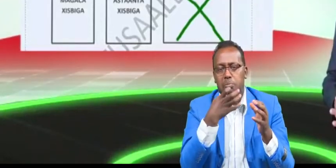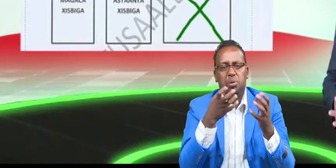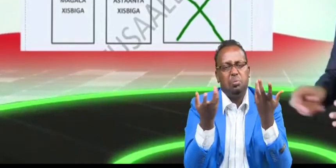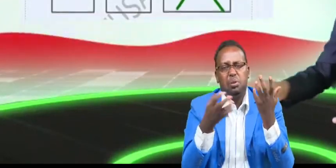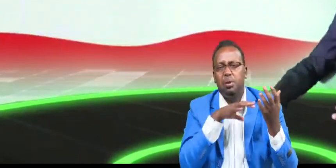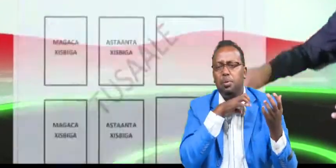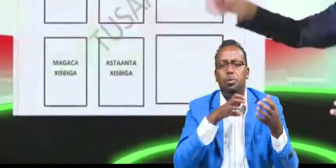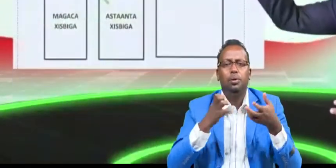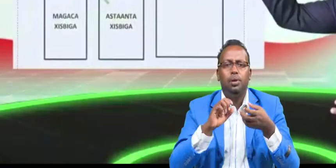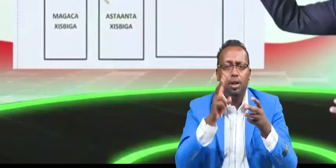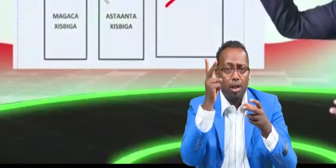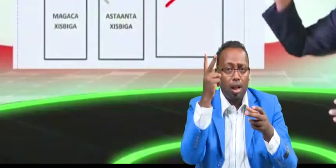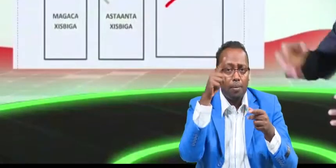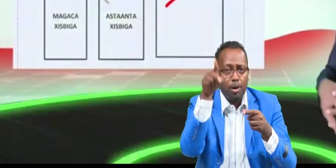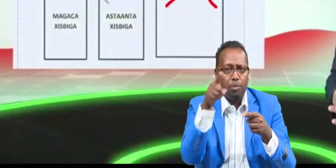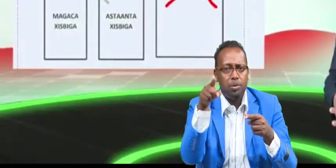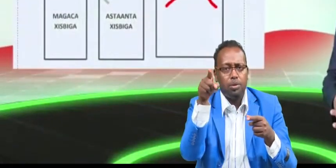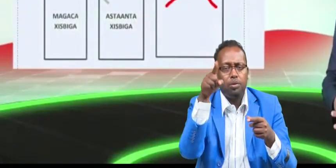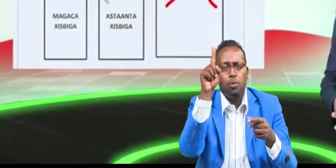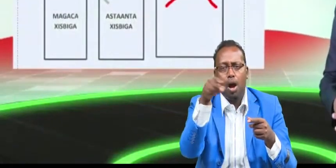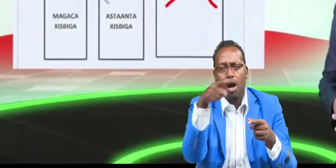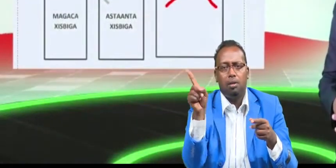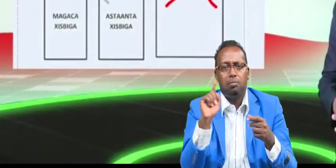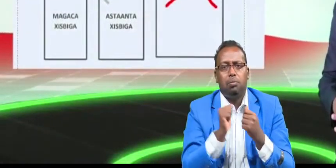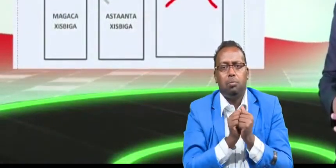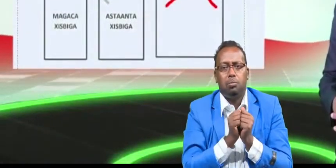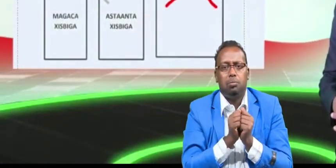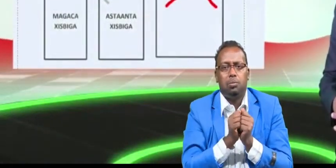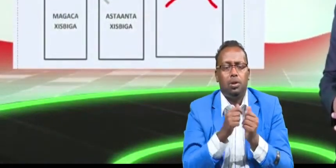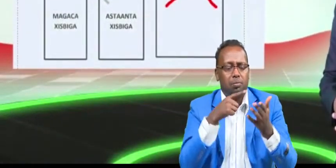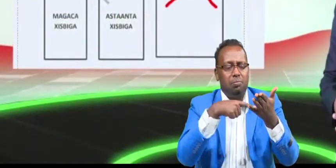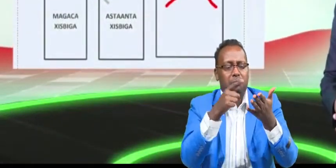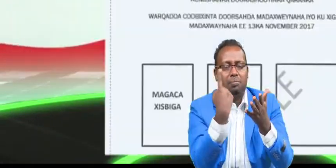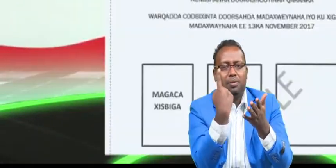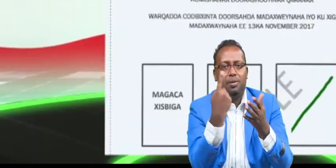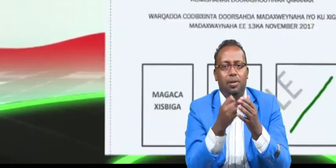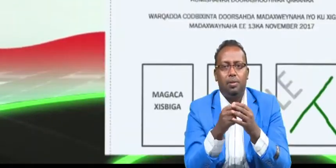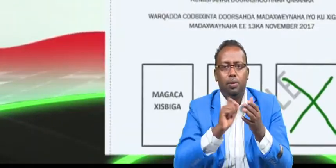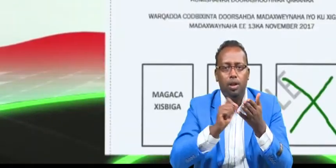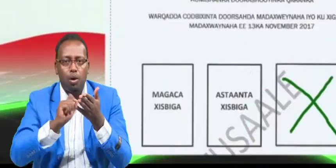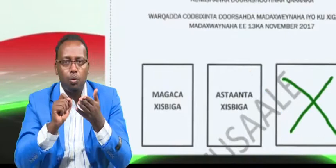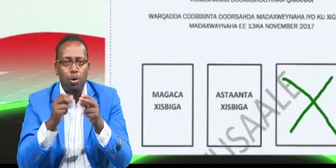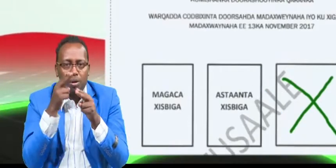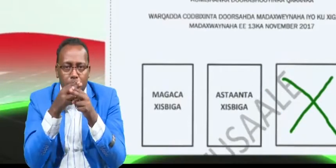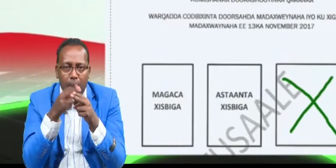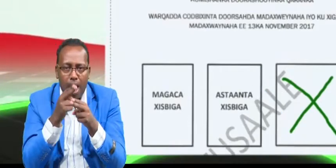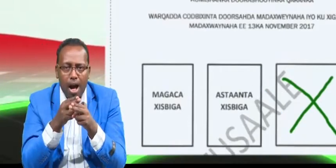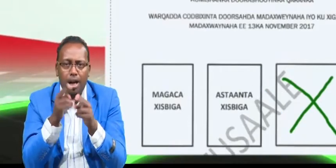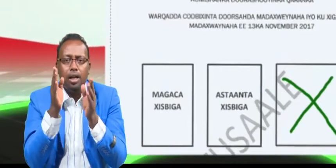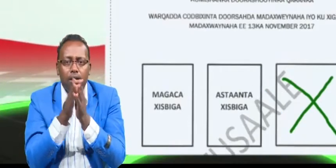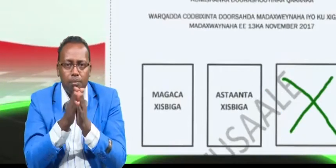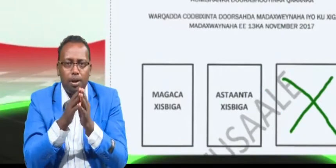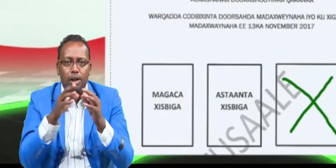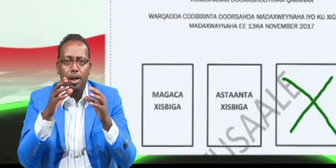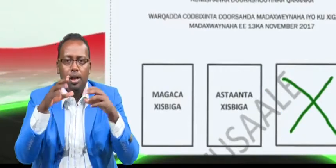aad u codeynaysid. Haddii aad labowda calaamad sidan ba aad u gudubto shaxanada kale, ogow codkaagu wuu khasaaray. Muwaadin, ha ku qorin warqadda codbixinta